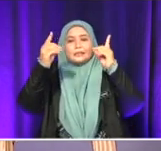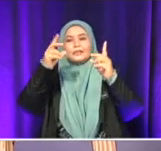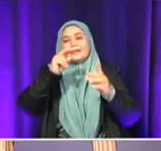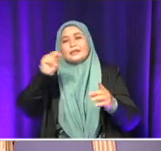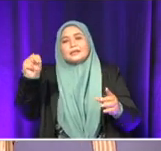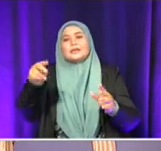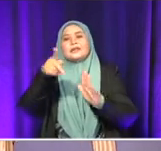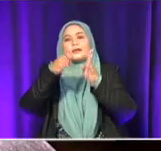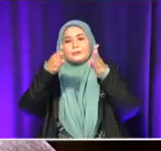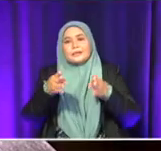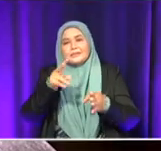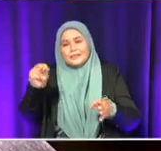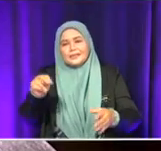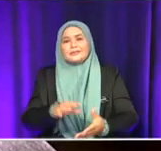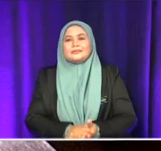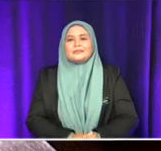oke